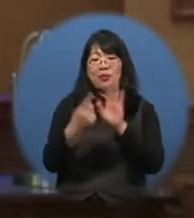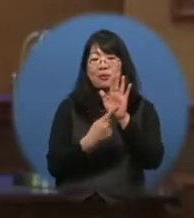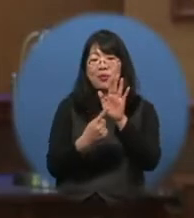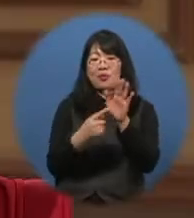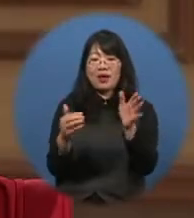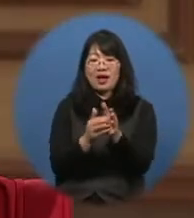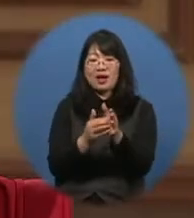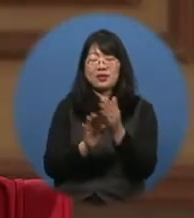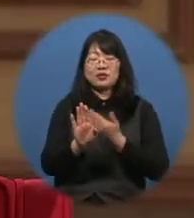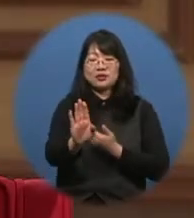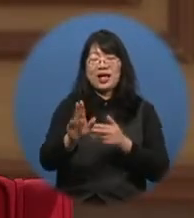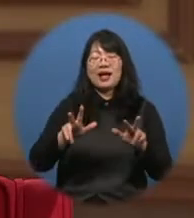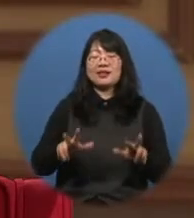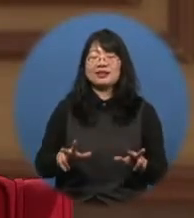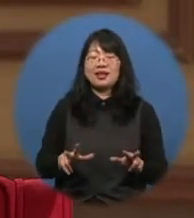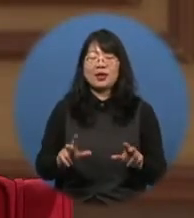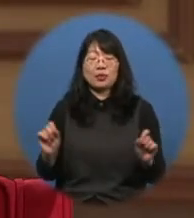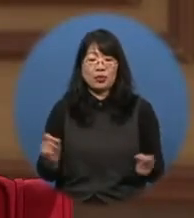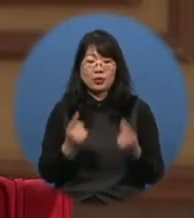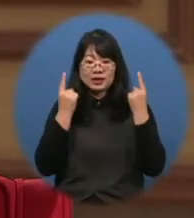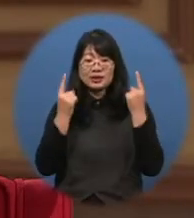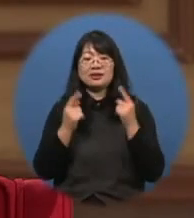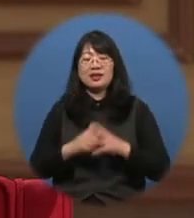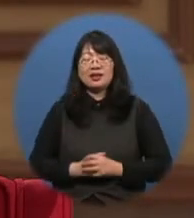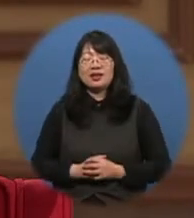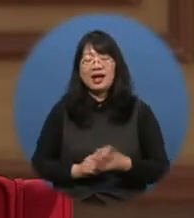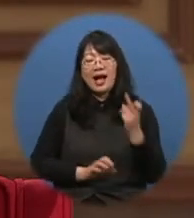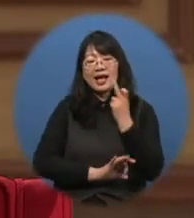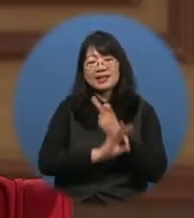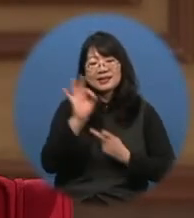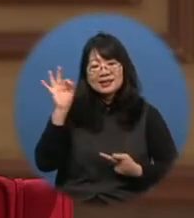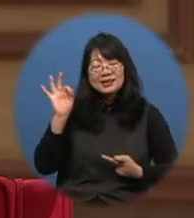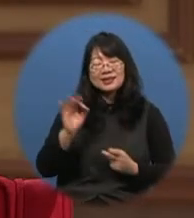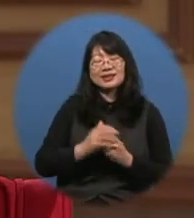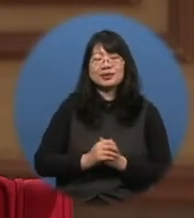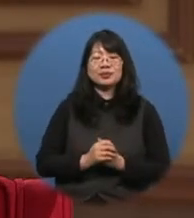보내고 그 다음에 이제 동시에 그 아침에